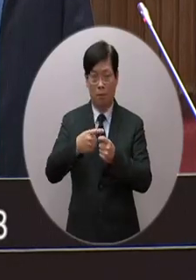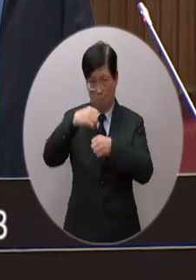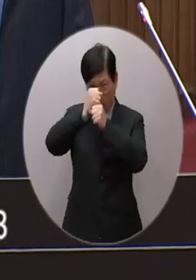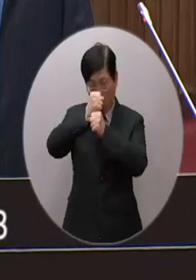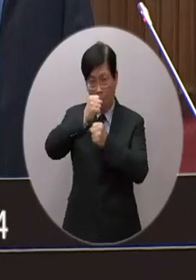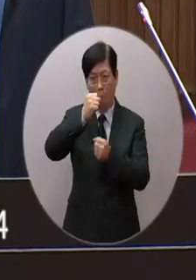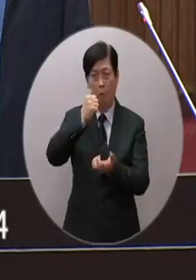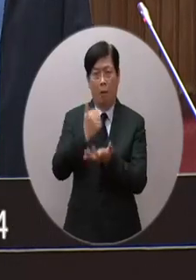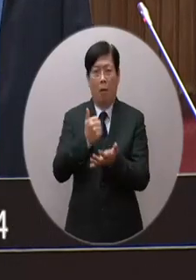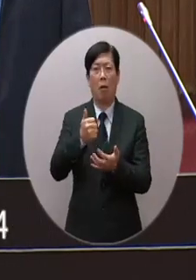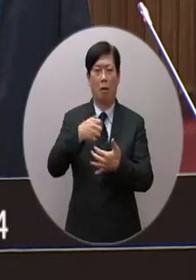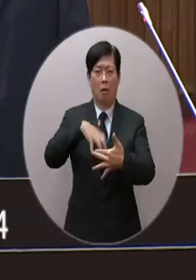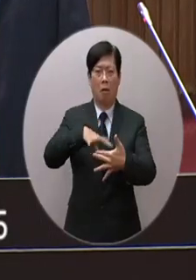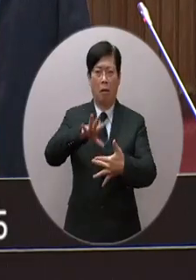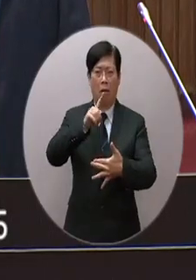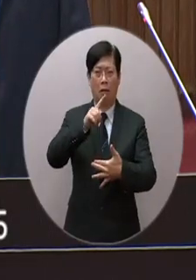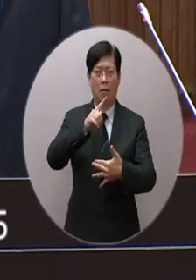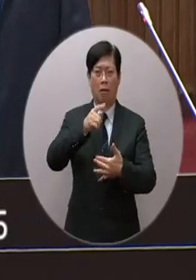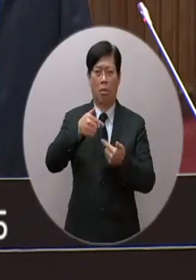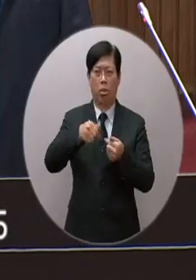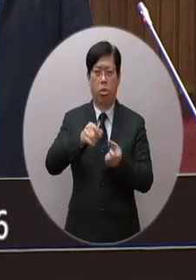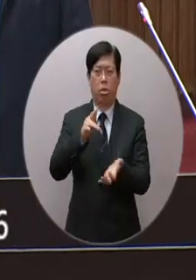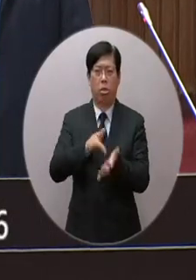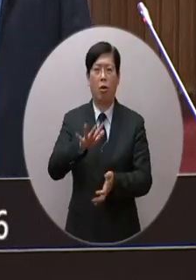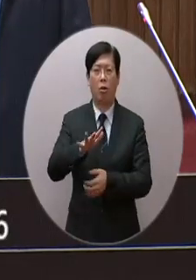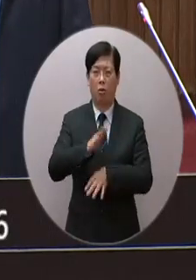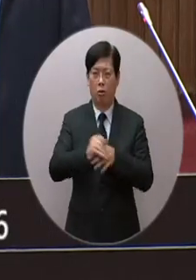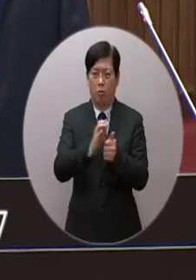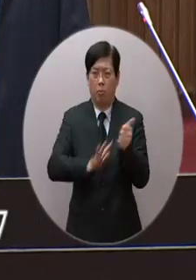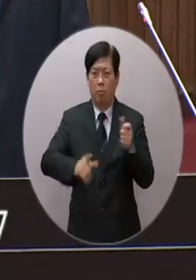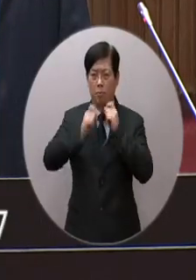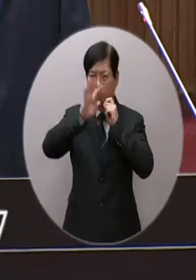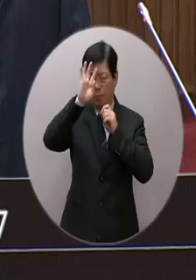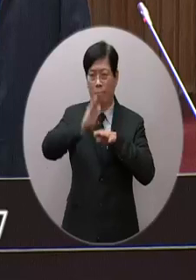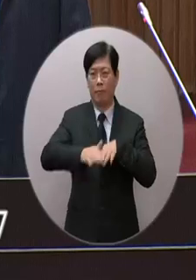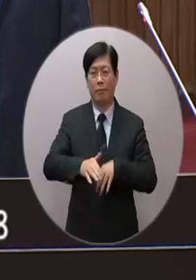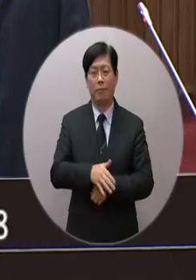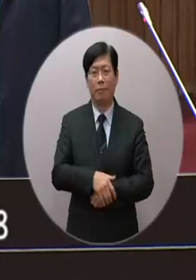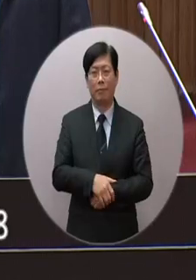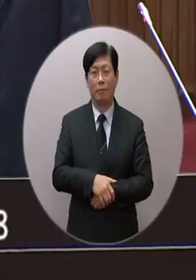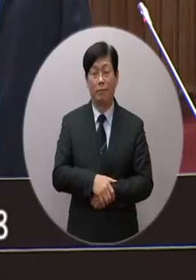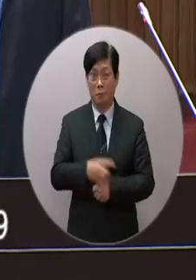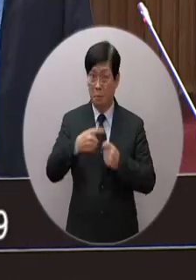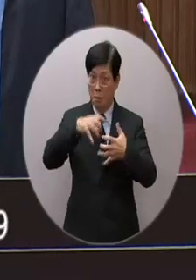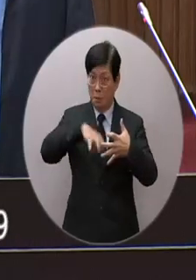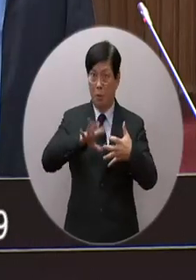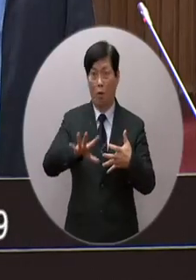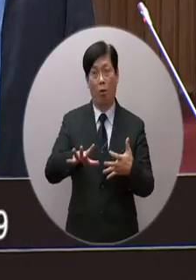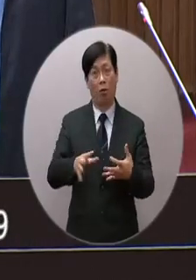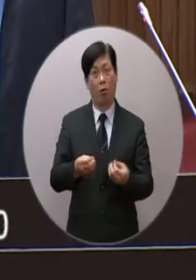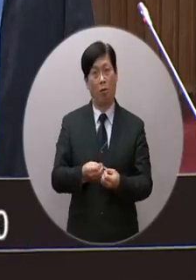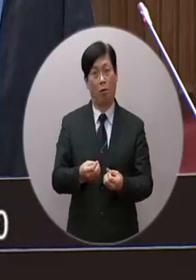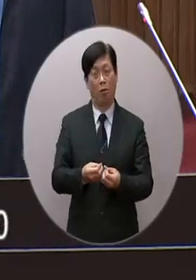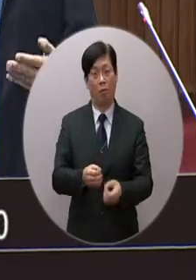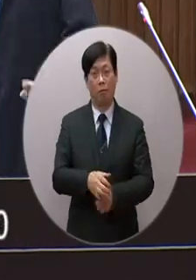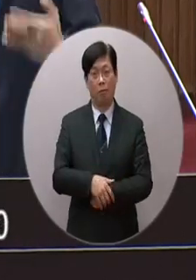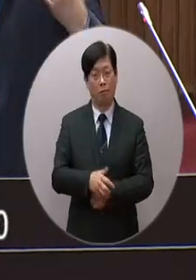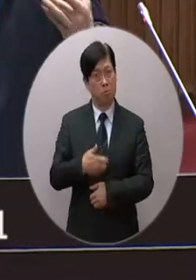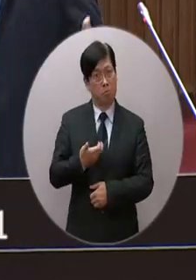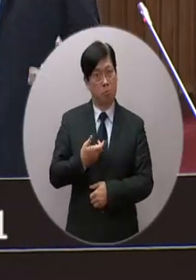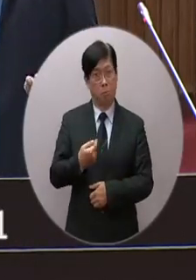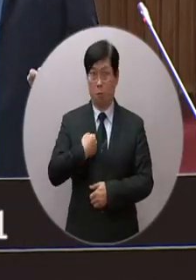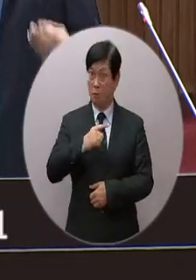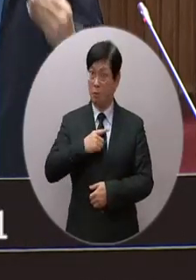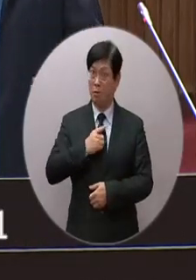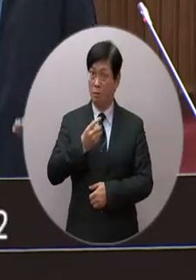出 arsenic。这个物件是知影会致癌的物质，咱的米内底都是有啊。我唔知道，